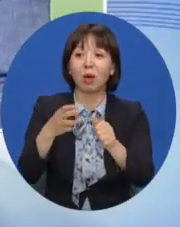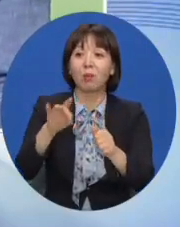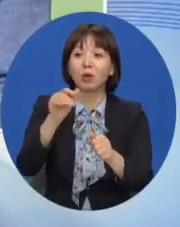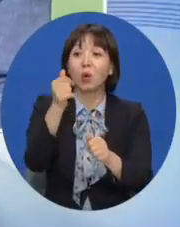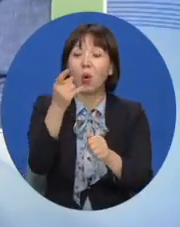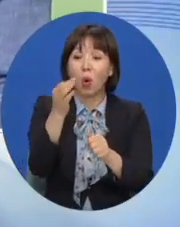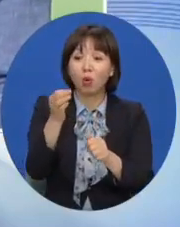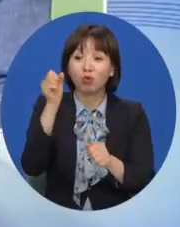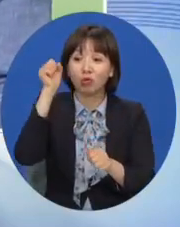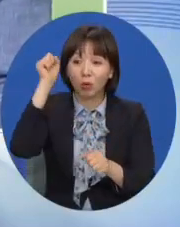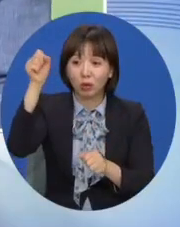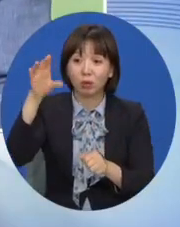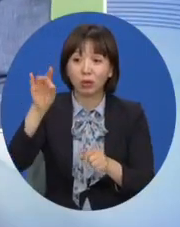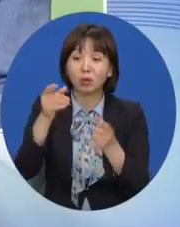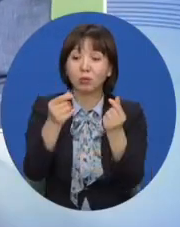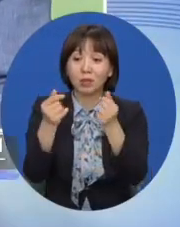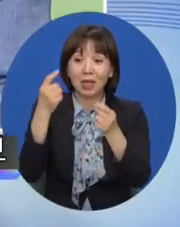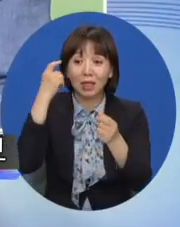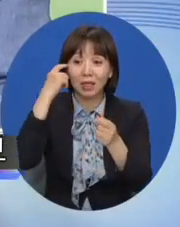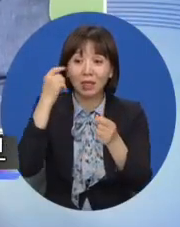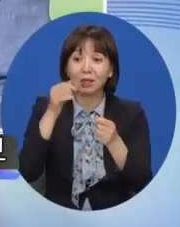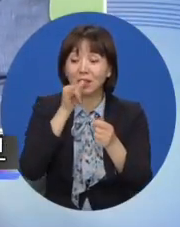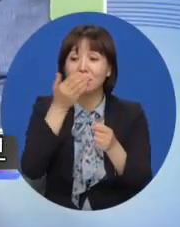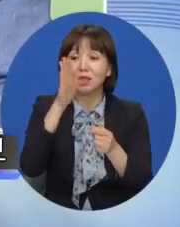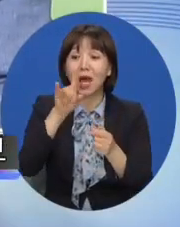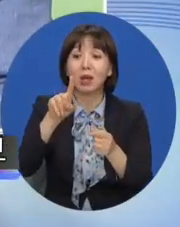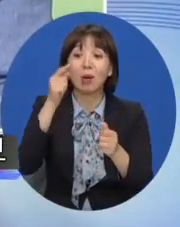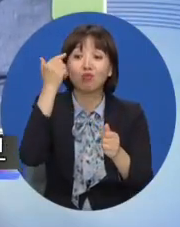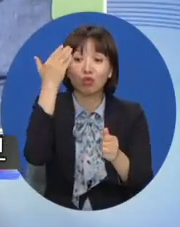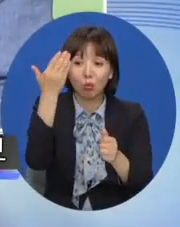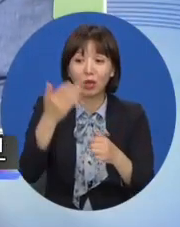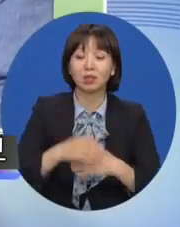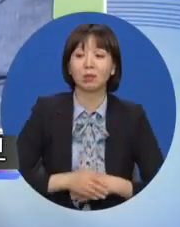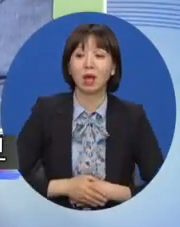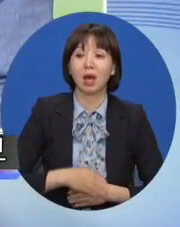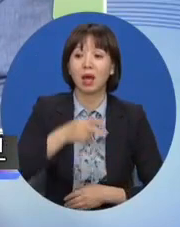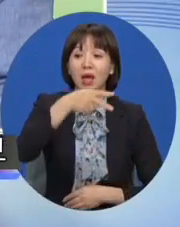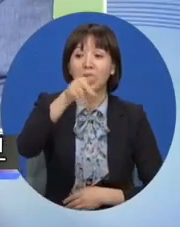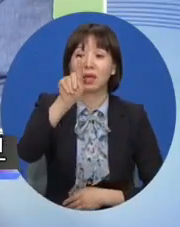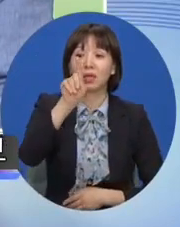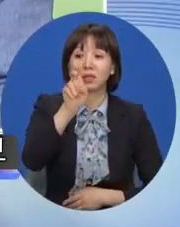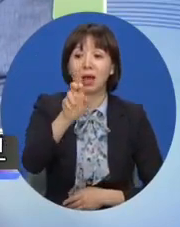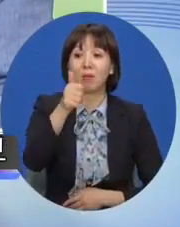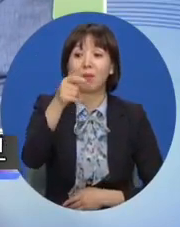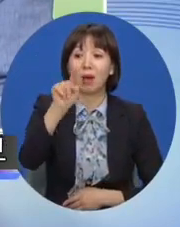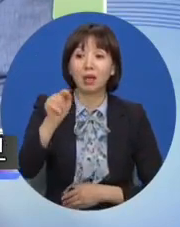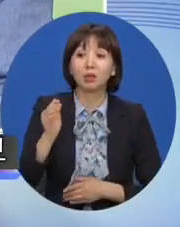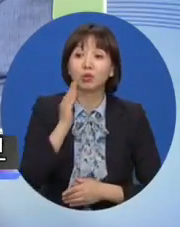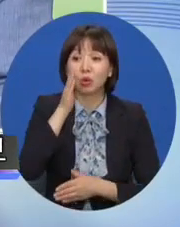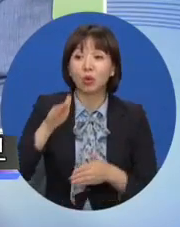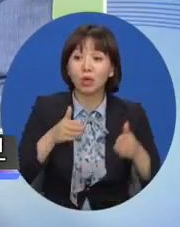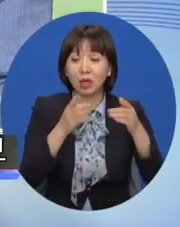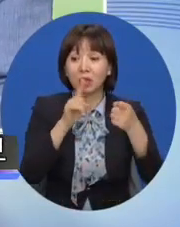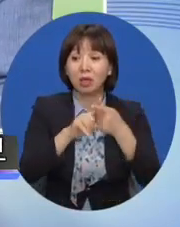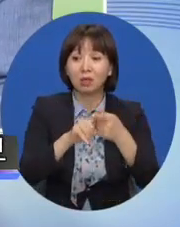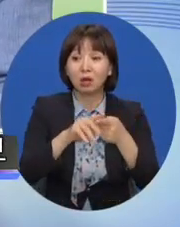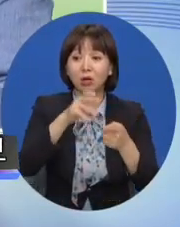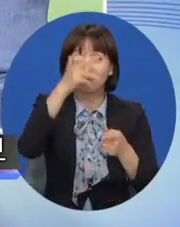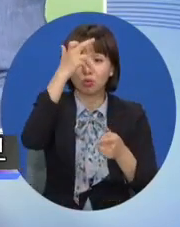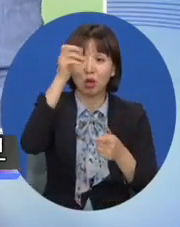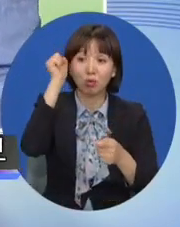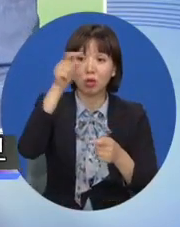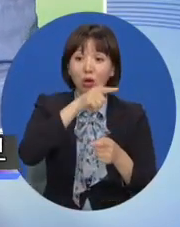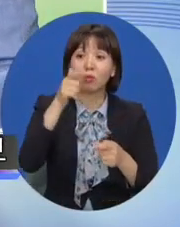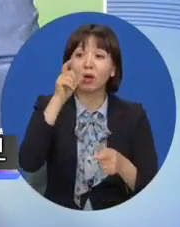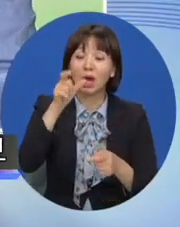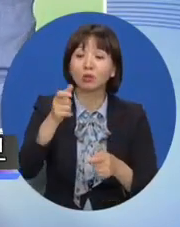좀 비슷한 그 의견들이 많은데요. 제가 하나만 여쭤보죠. 삼만의 초록길을 우리 최명현 후보께서 너무 강조를 하시는데 제가